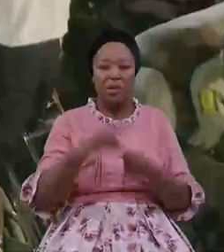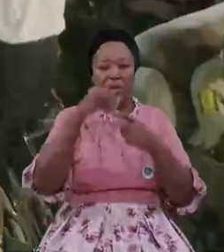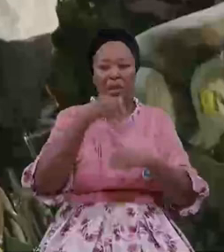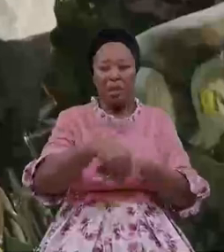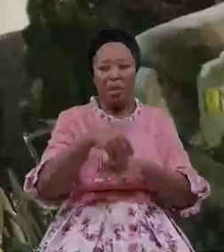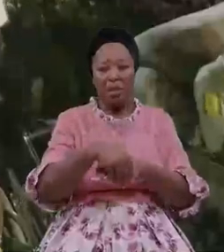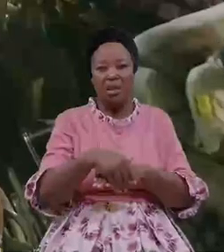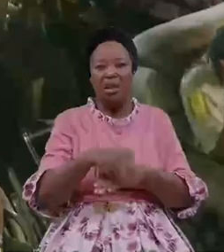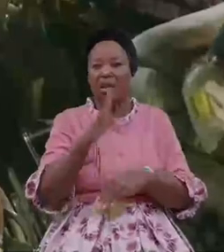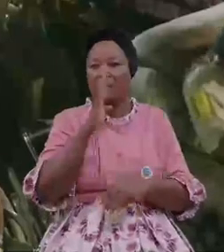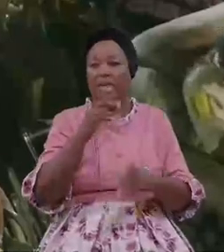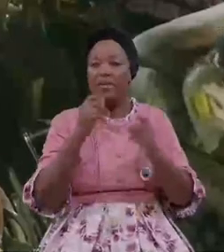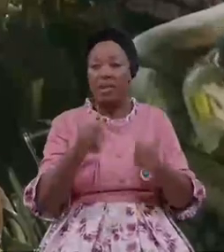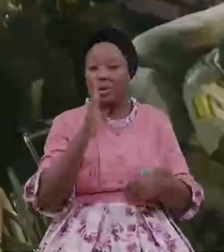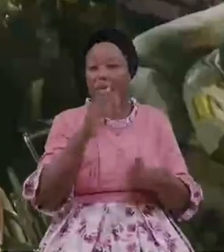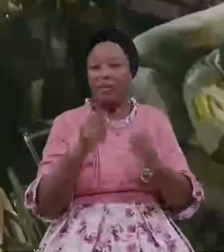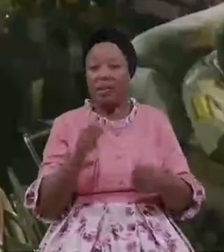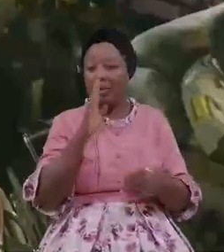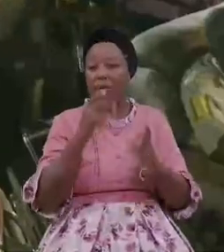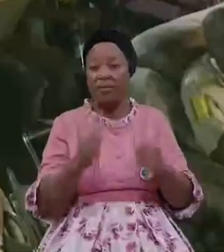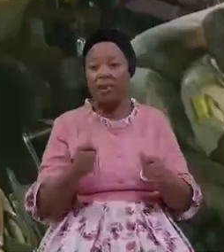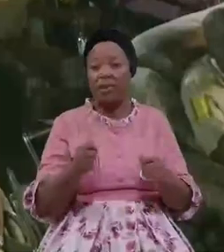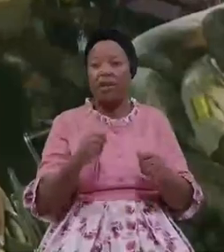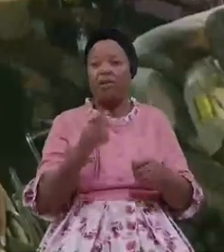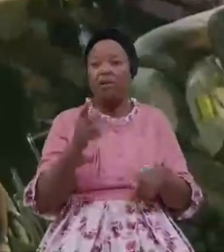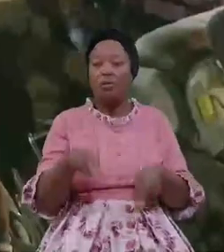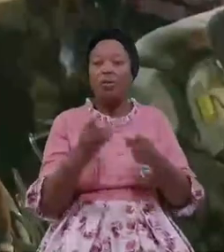tis personne ne doit rentrer chez lui